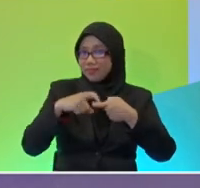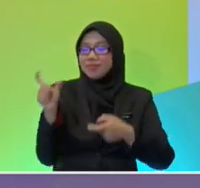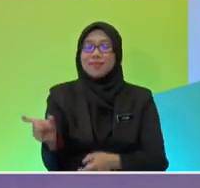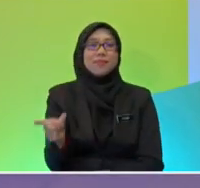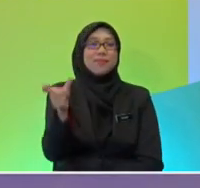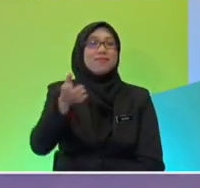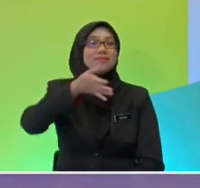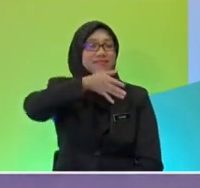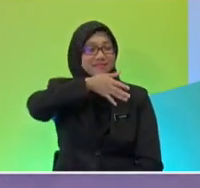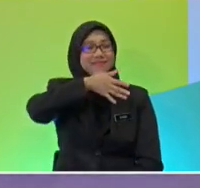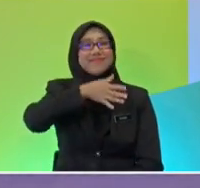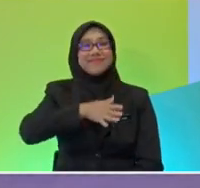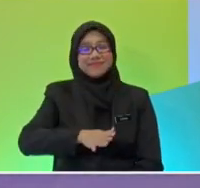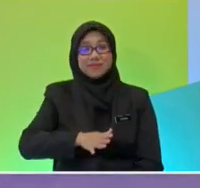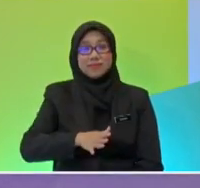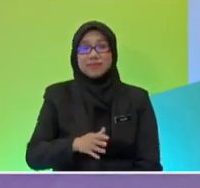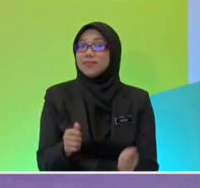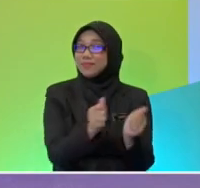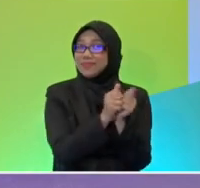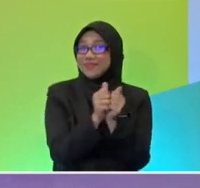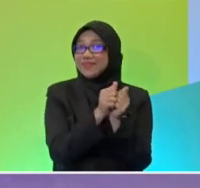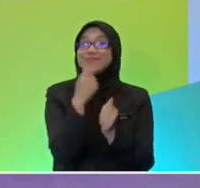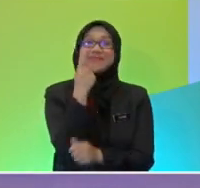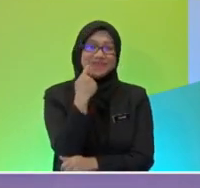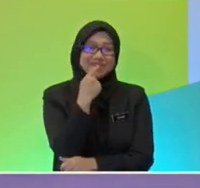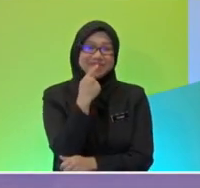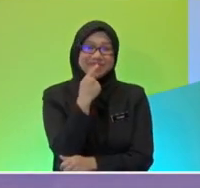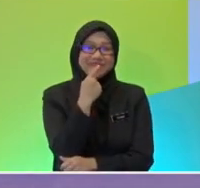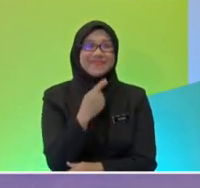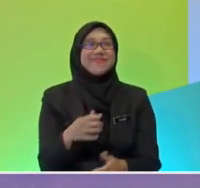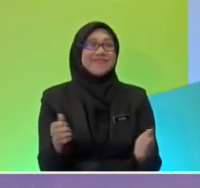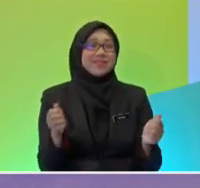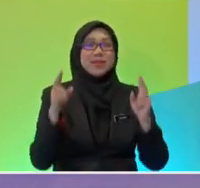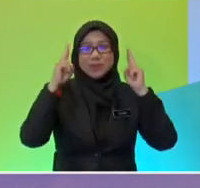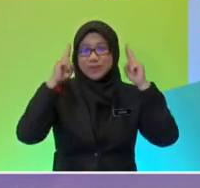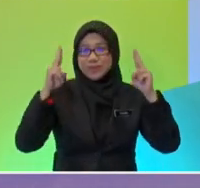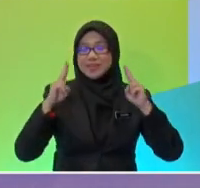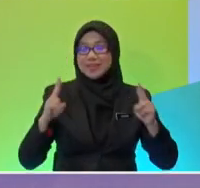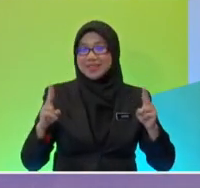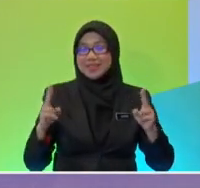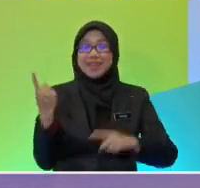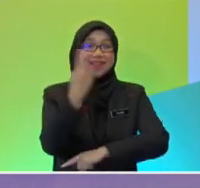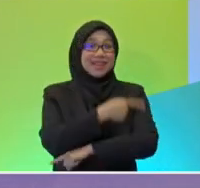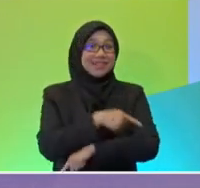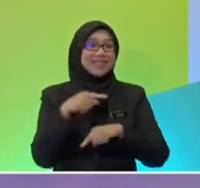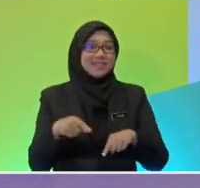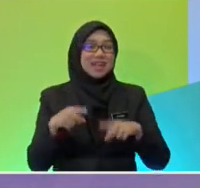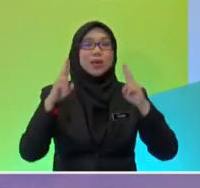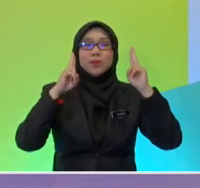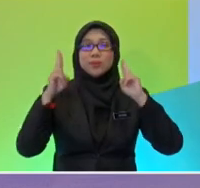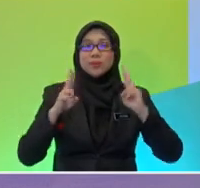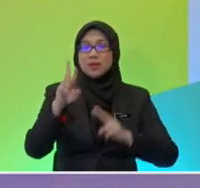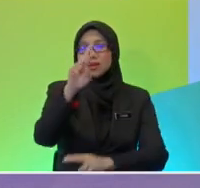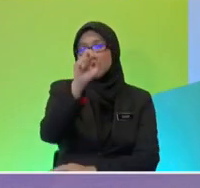shallallahu alaihi wasallam bersama dengan siapa bersama dengan Ustadzah kita yaitu Ustadzah